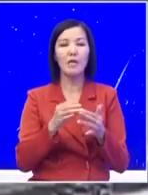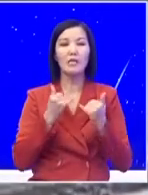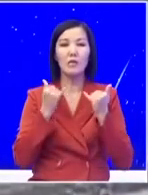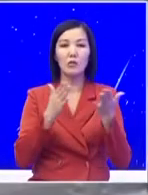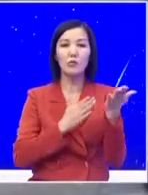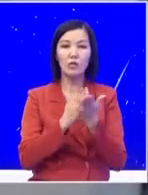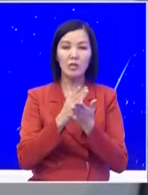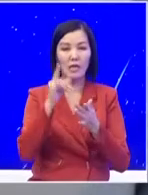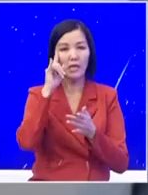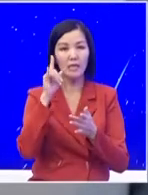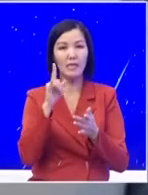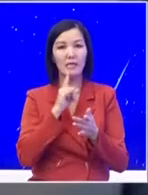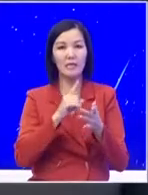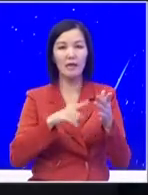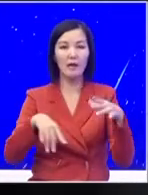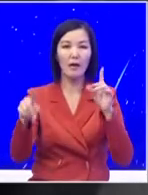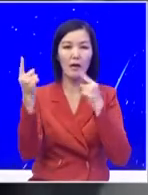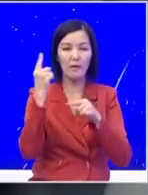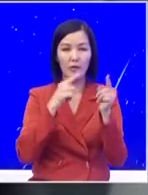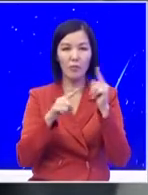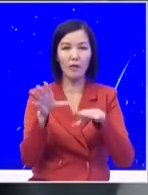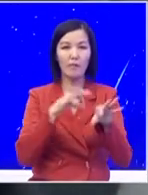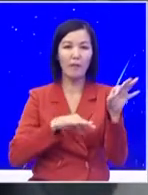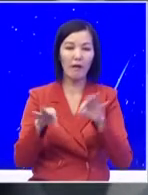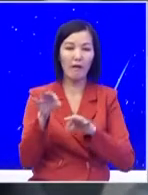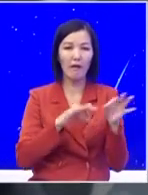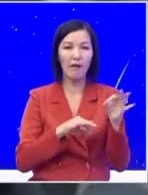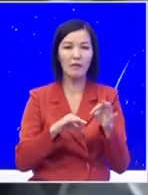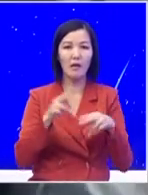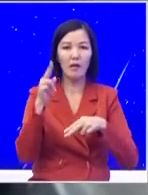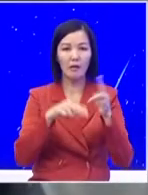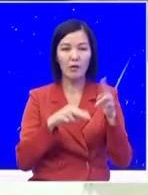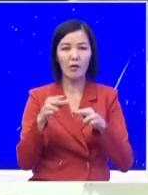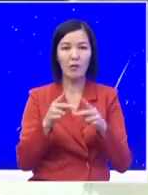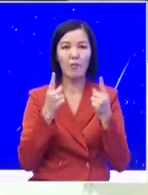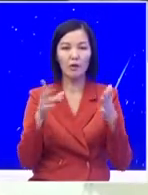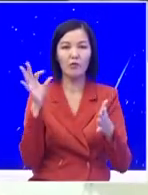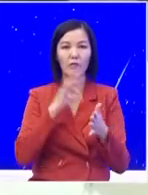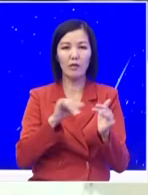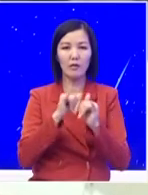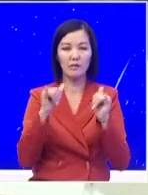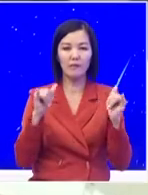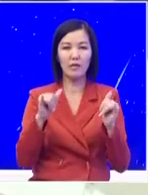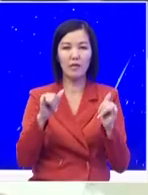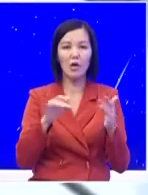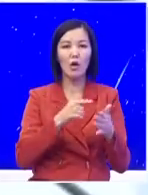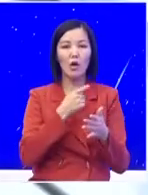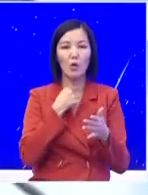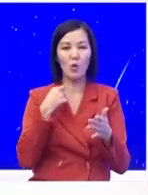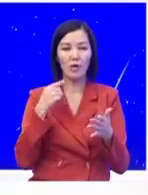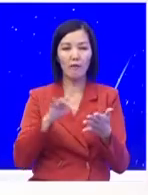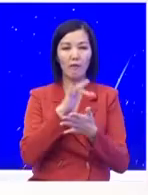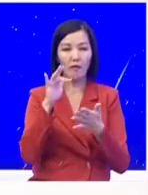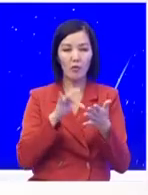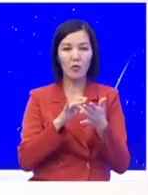Республики Казахстан, автор монумента Астана-Байтерек, внес большой вклад в архитектурный облик не только крупных мегаполисов, но и города Талдыкурган.